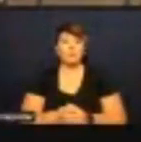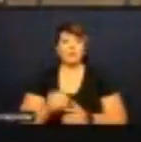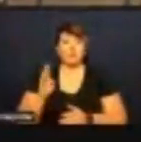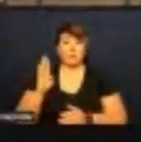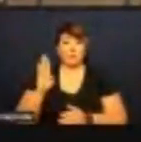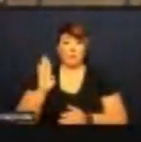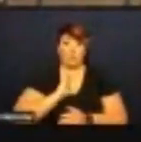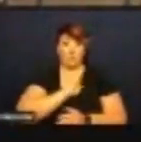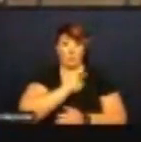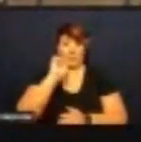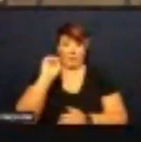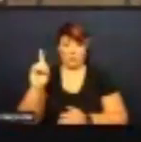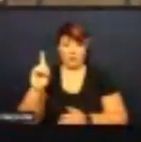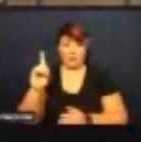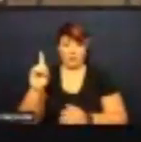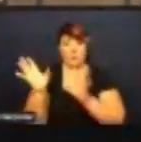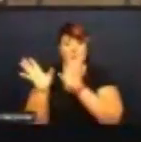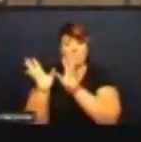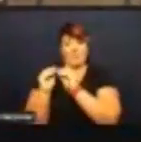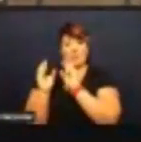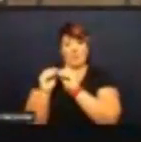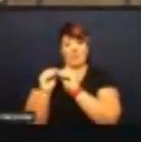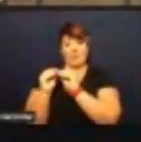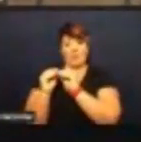tabasamu. Kwa hivyo